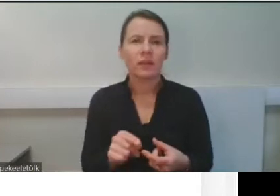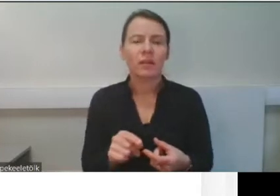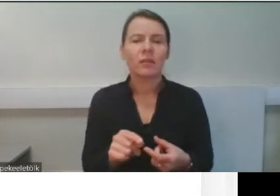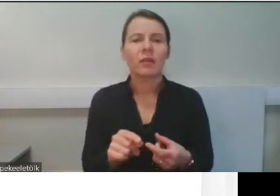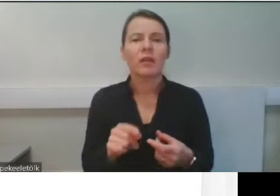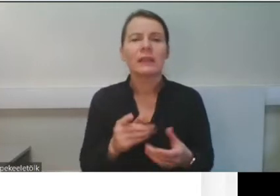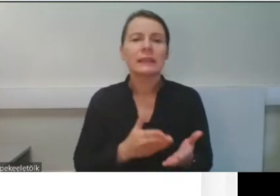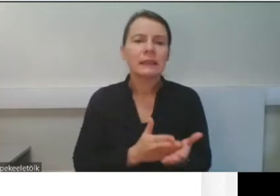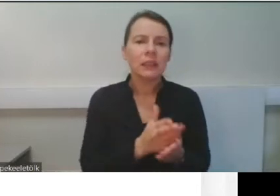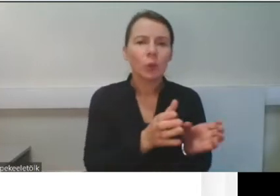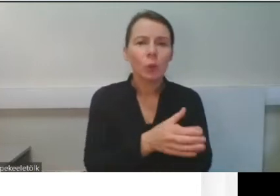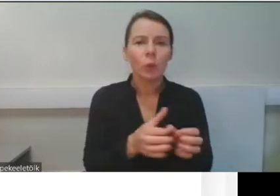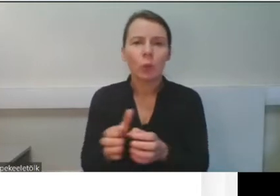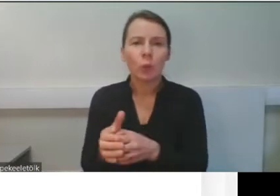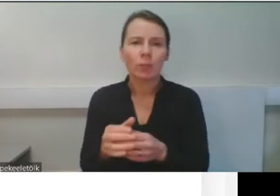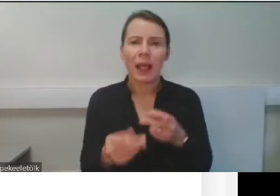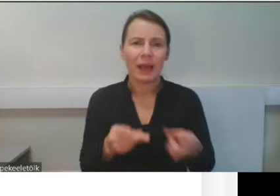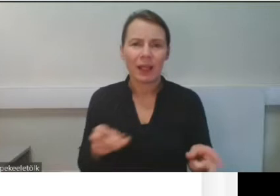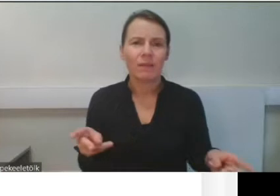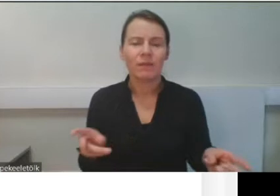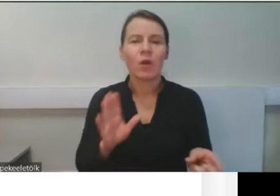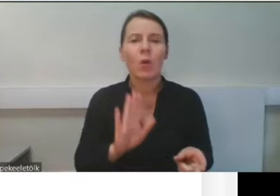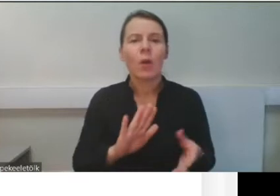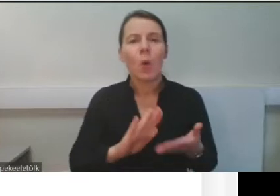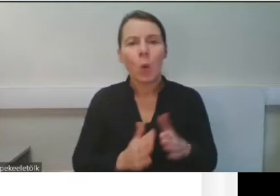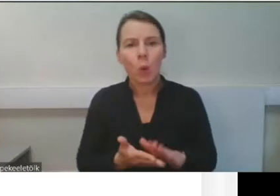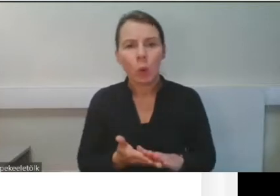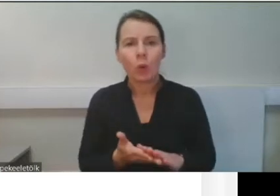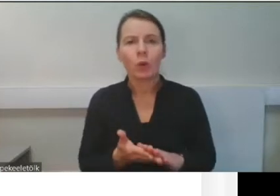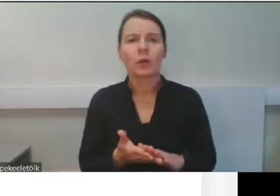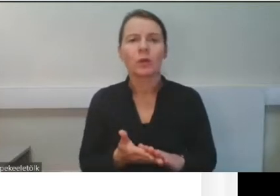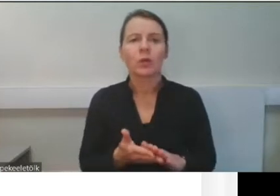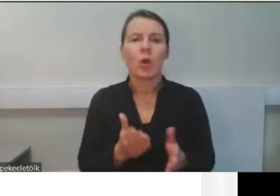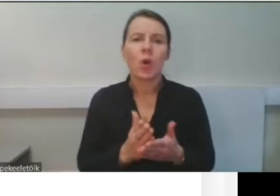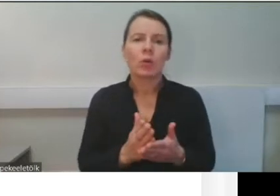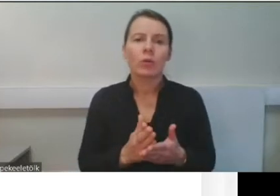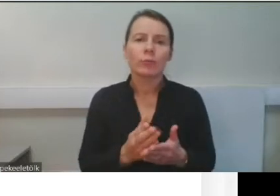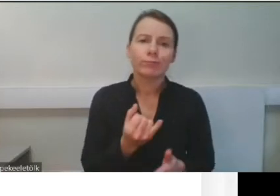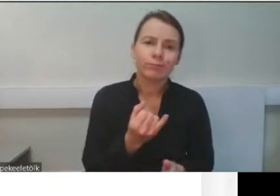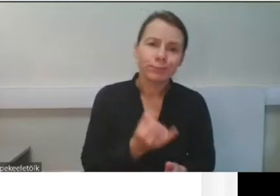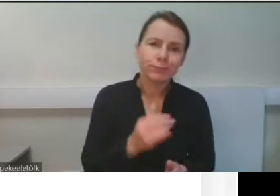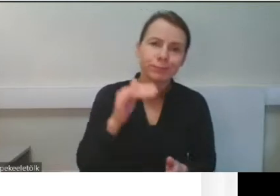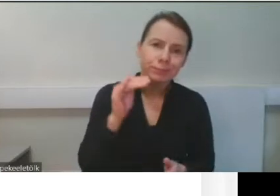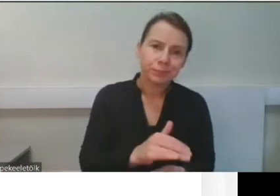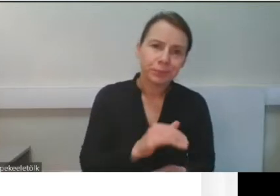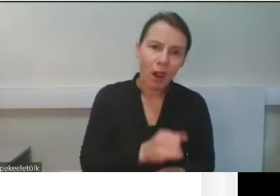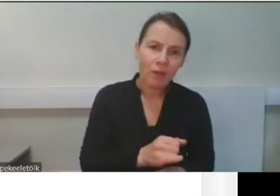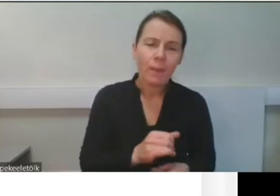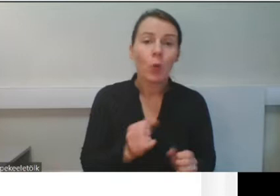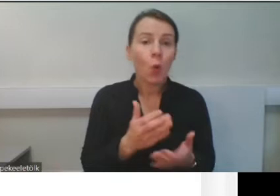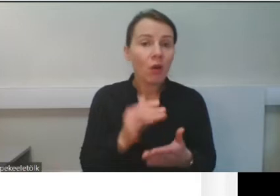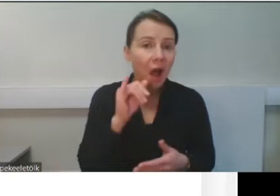olemas ja saab siis uue info kätte, aga kui siin on näiteks aasta 2011